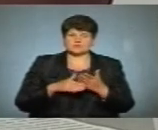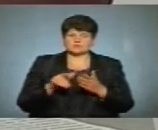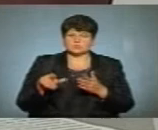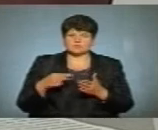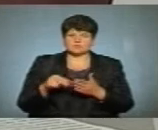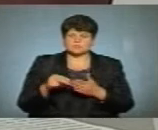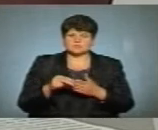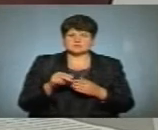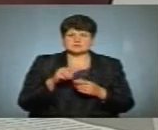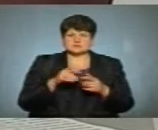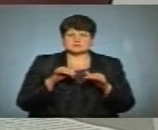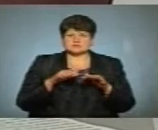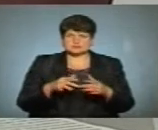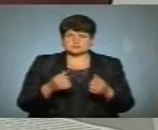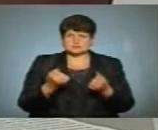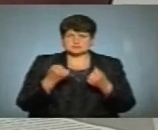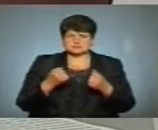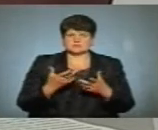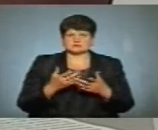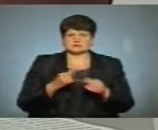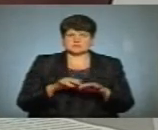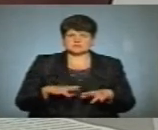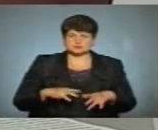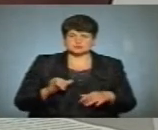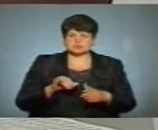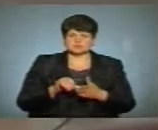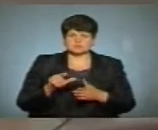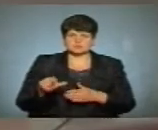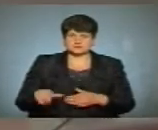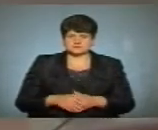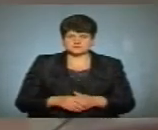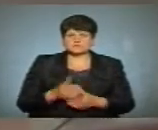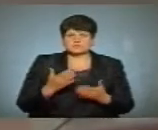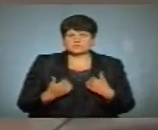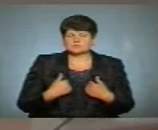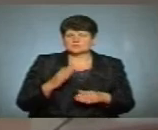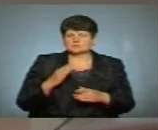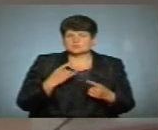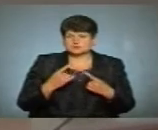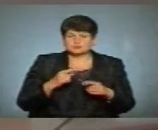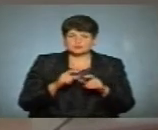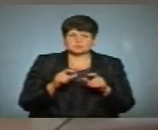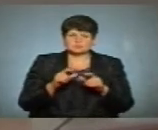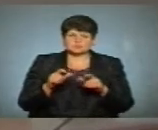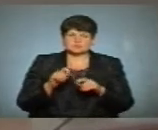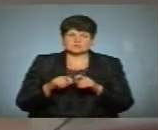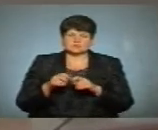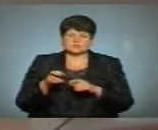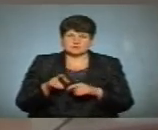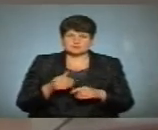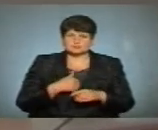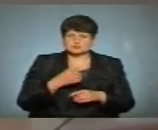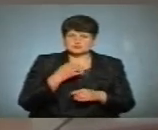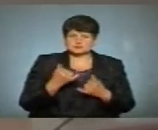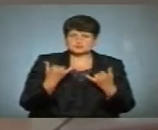засоби індивідуального захисту для інструкторів та учасників. Якщо ми говоритимо про самі пункти тестування, то хочу сказати, що